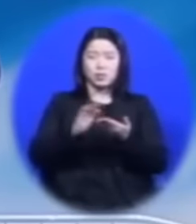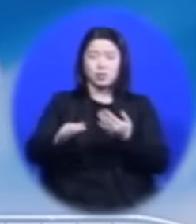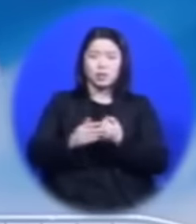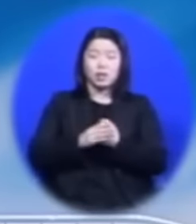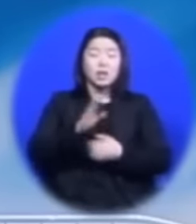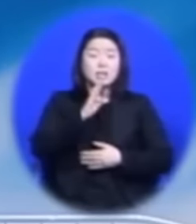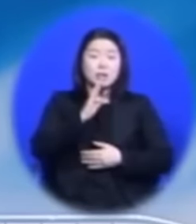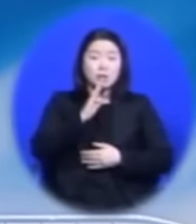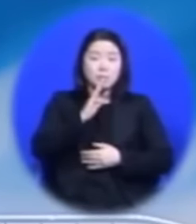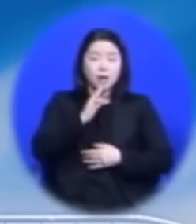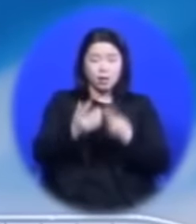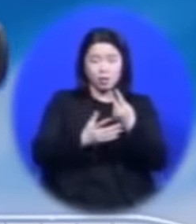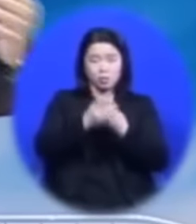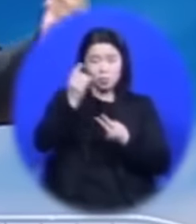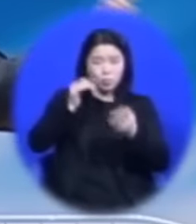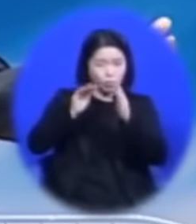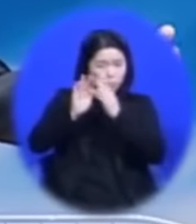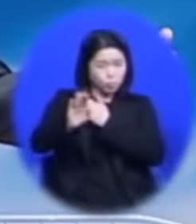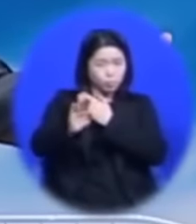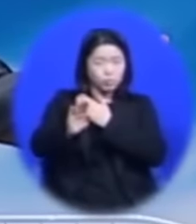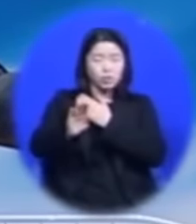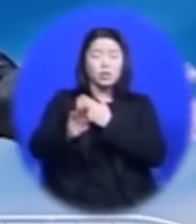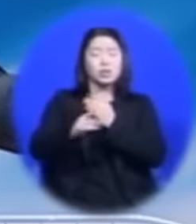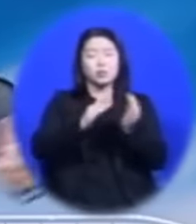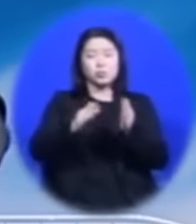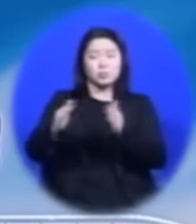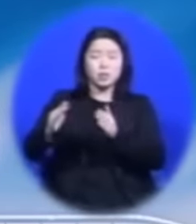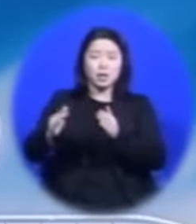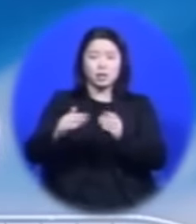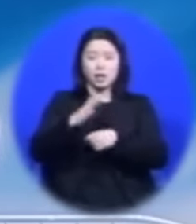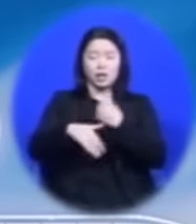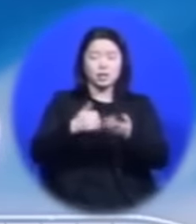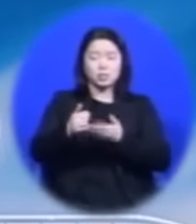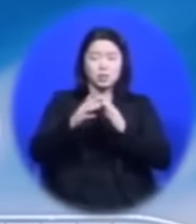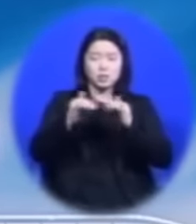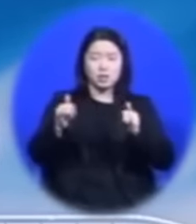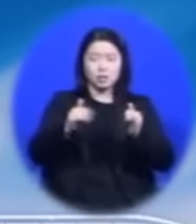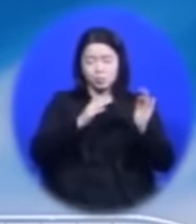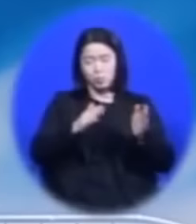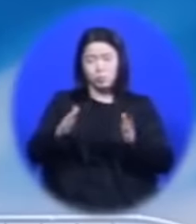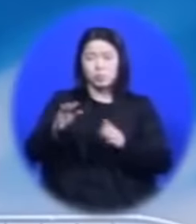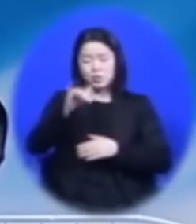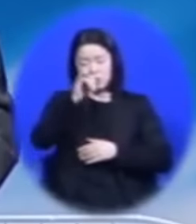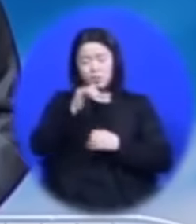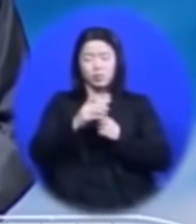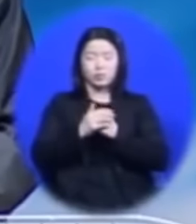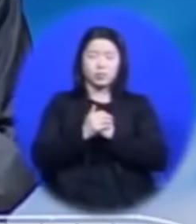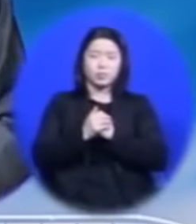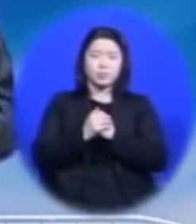정말 통일 이후를 준비하는 하나님의 사람들이 준비되고 있더라고요.